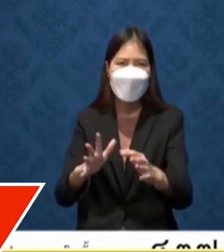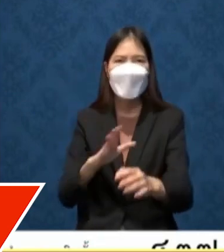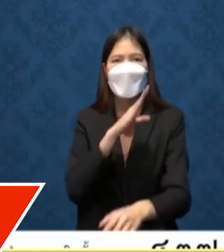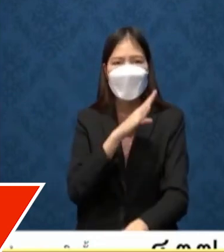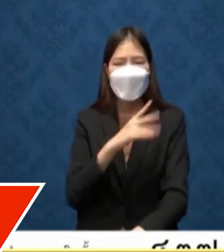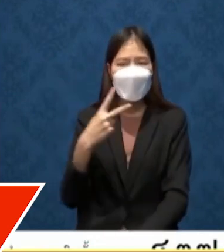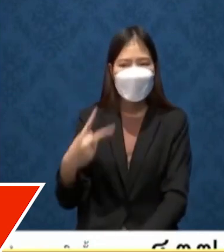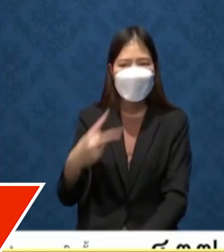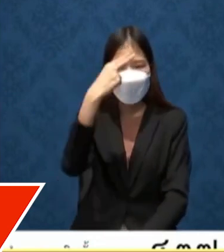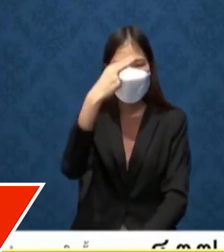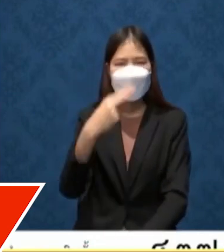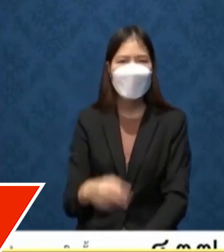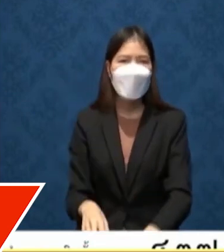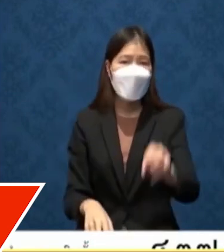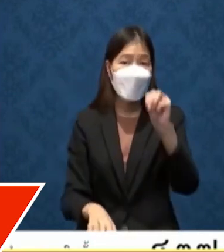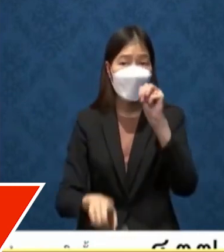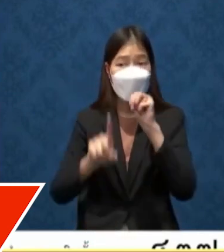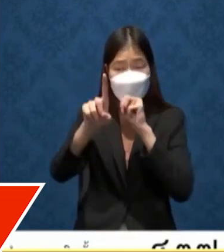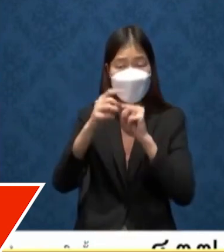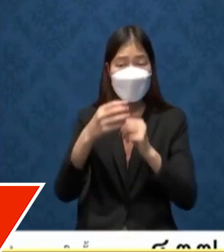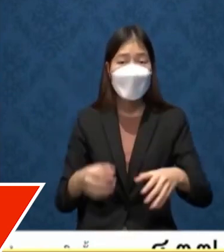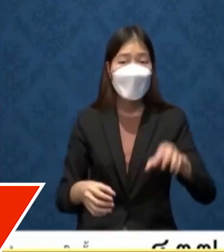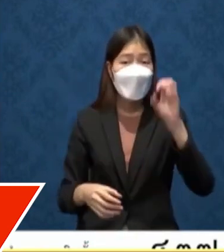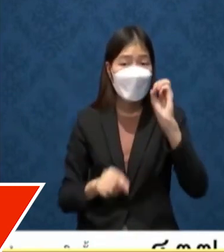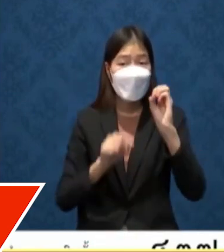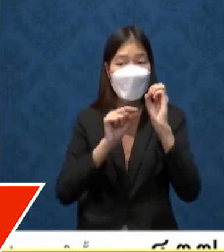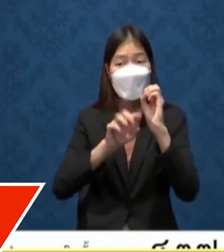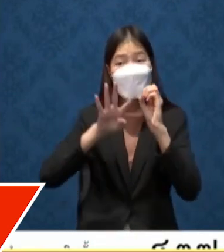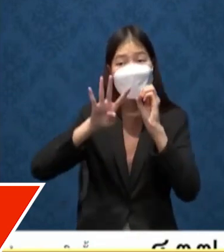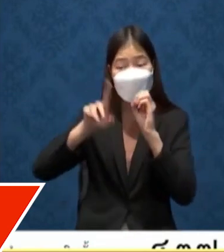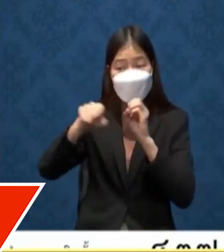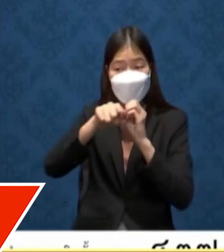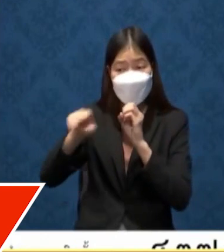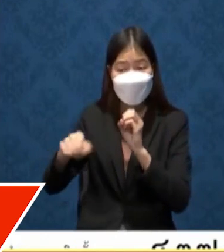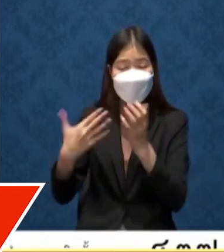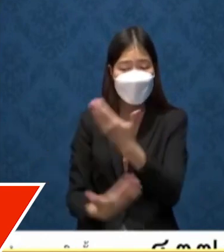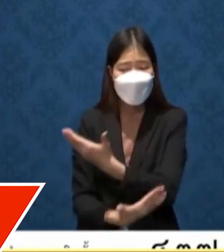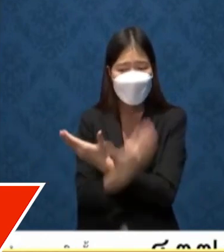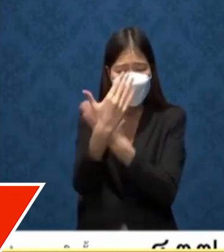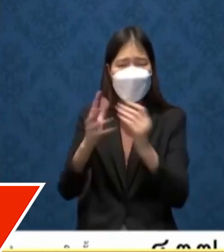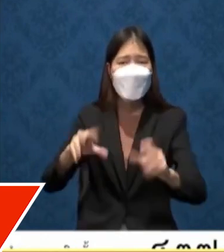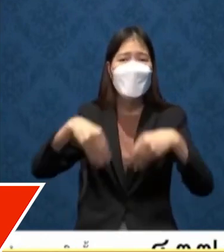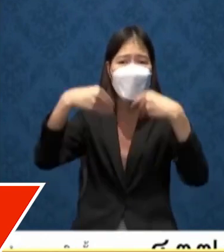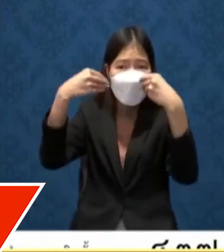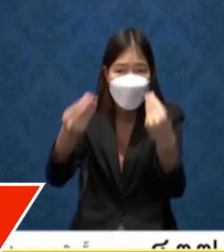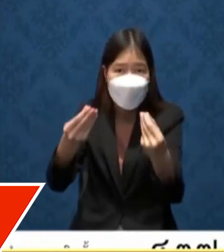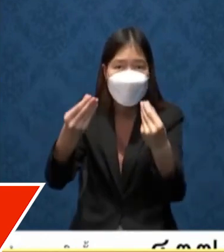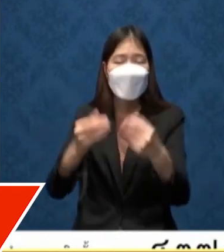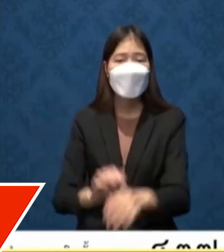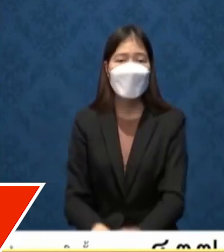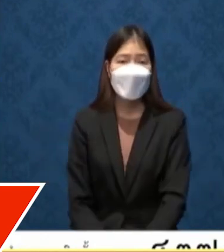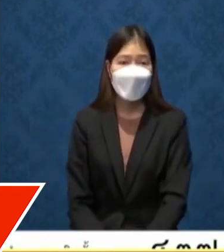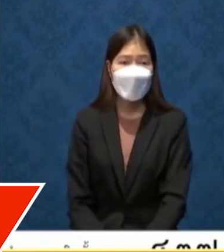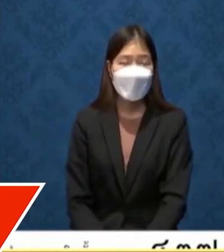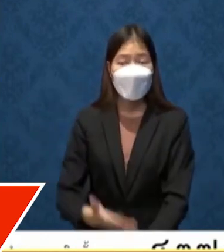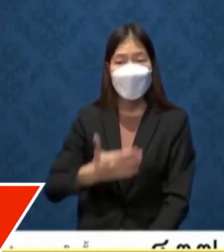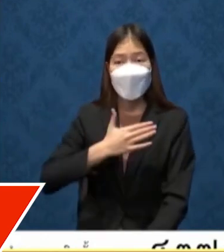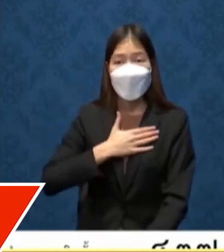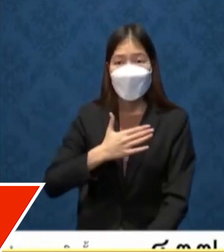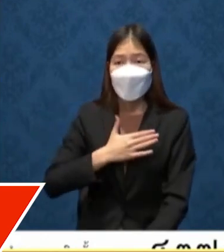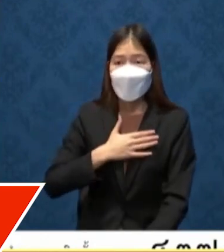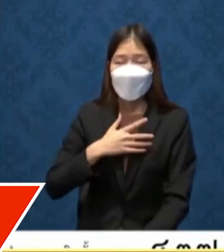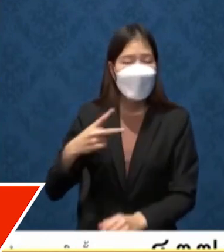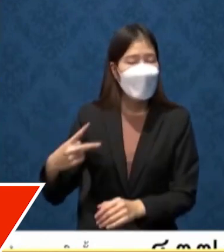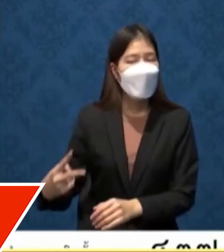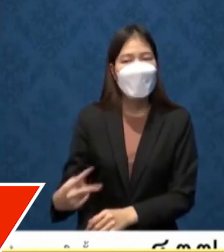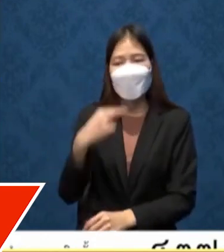ตรา1ออกไปก็จะมีคนแค่ 0.4% เท่านั้นนะครับที่มีโอกาสได้รับทุนการศึกษาทั้งที่เราไม่ควรจะตัดโ